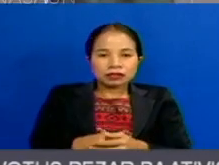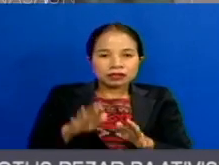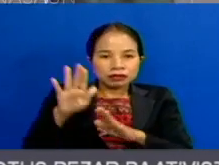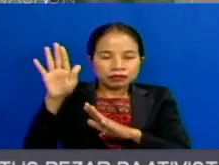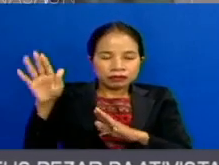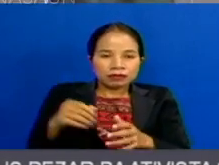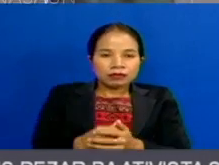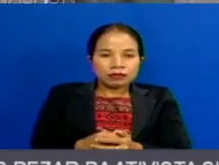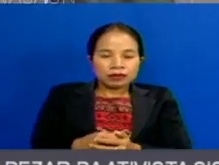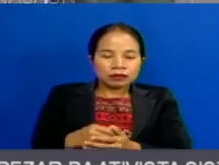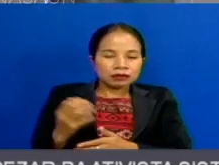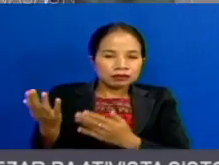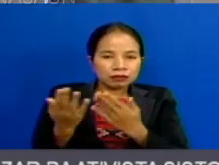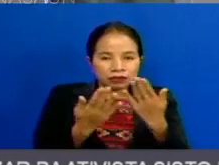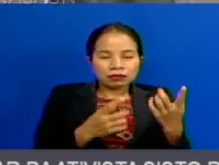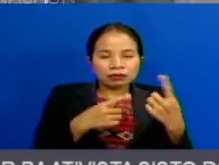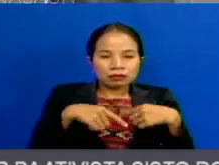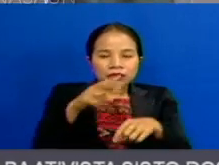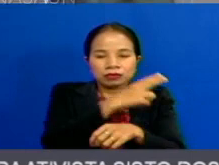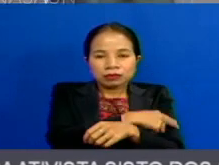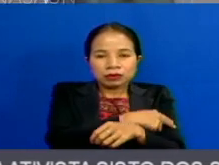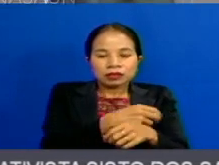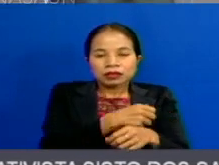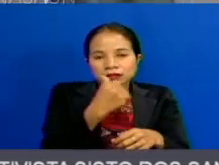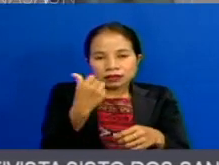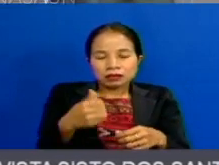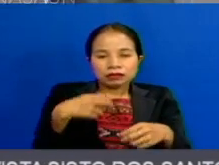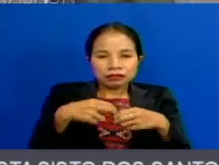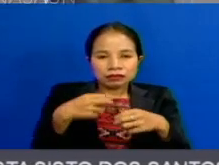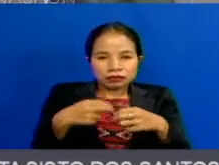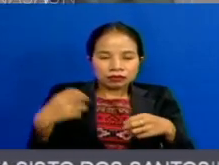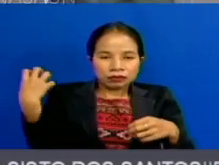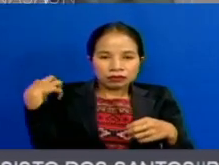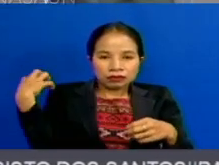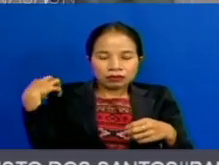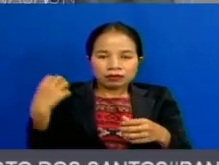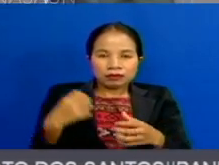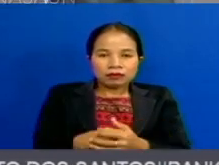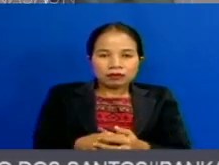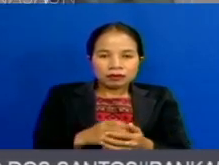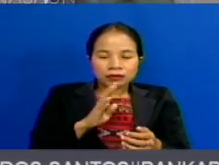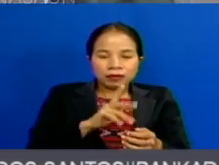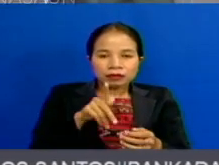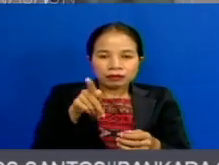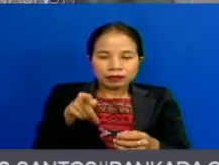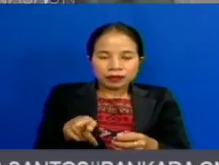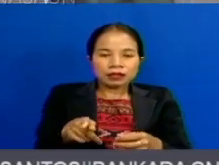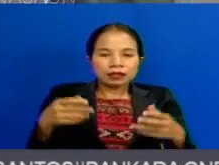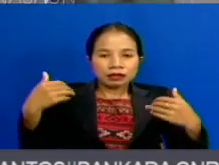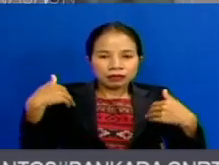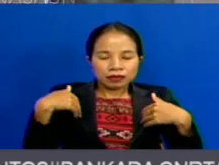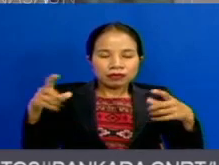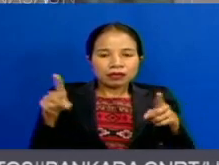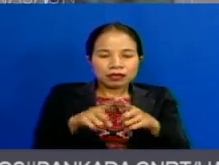sir suporta i namos dificuldade sir luk maka ita iha edifisu na beta klinik war pita iha la viabel tebes nudar ba padraun